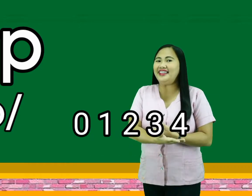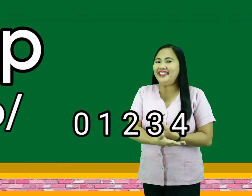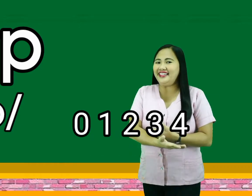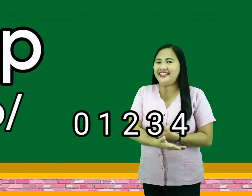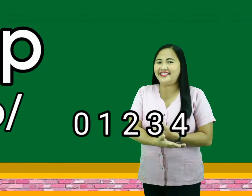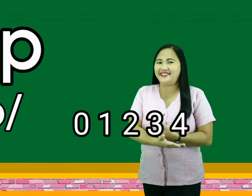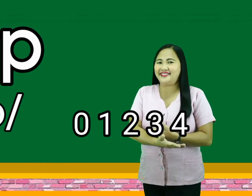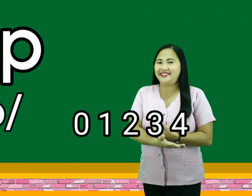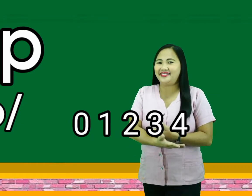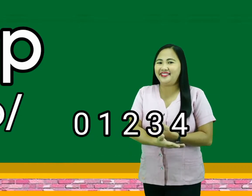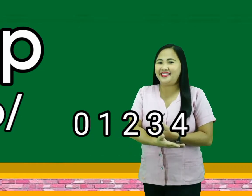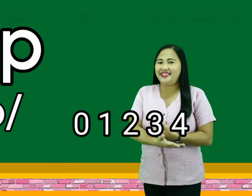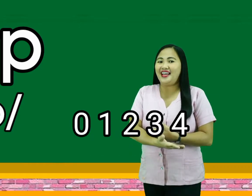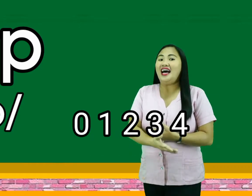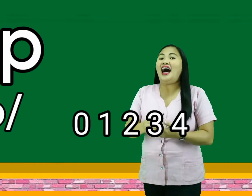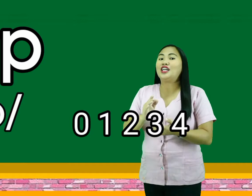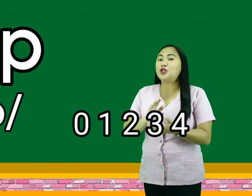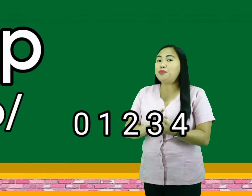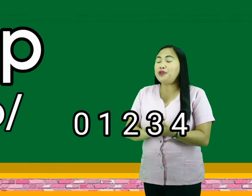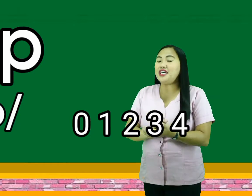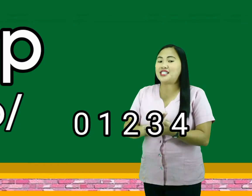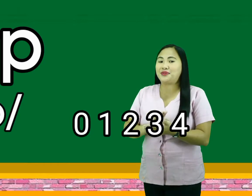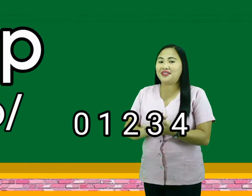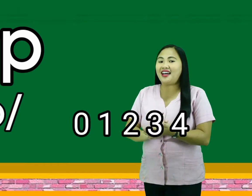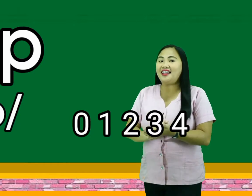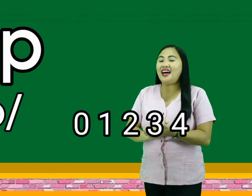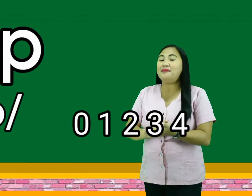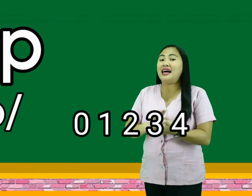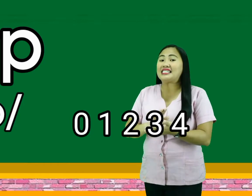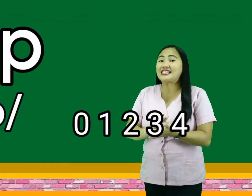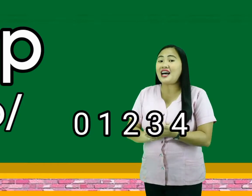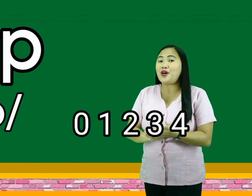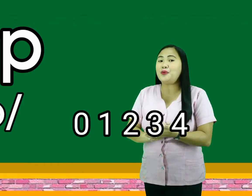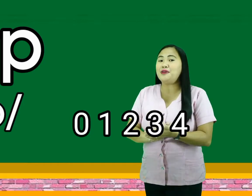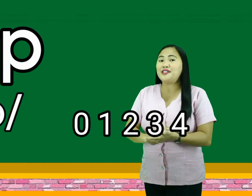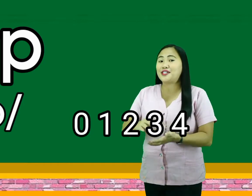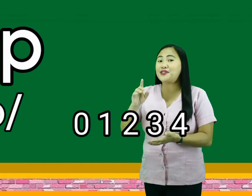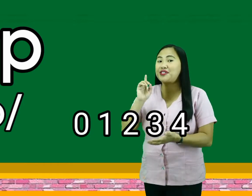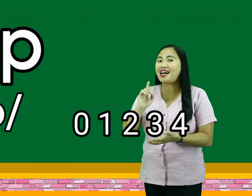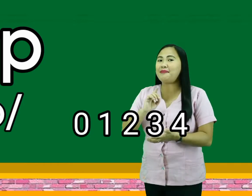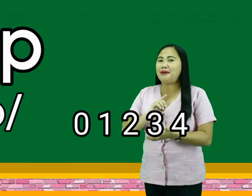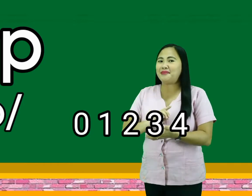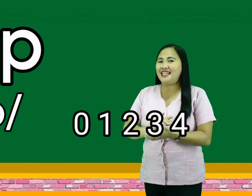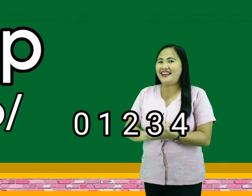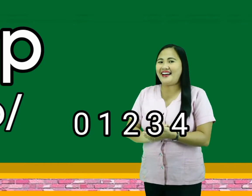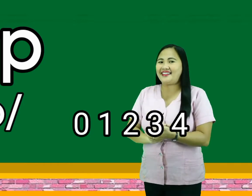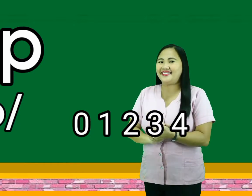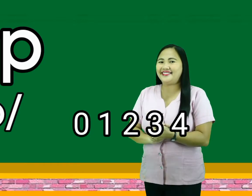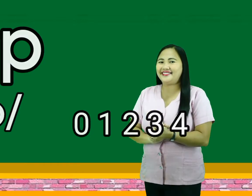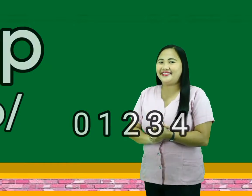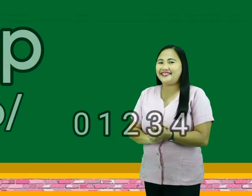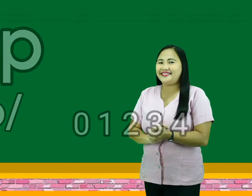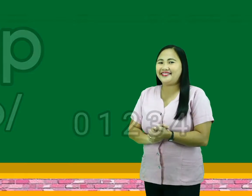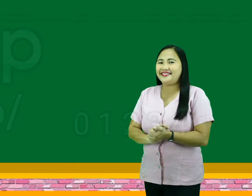gidaghanon niini. Ato po naisgutan ang mga sakop sa usa ka pamilya.